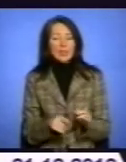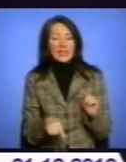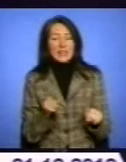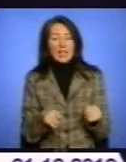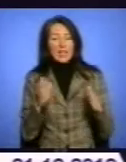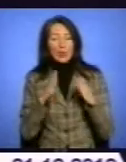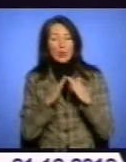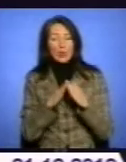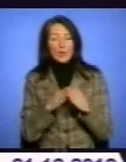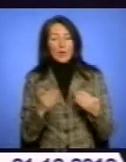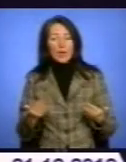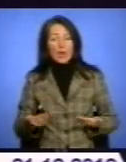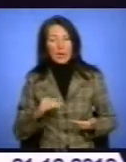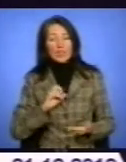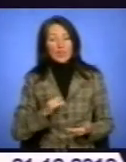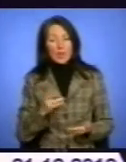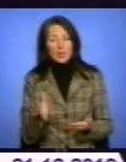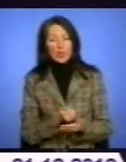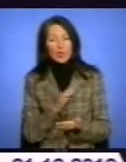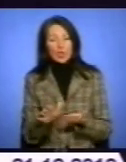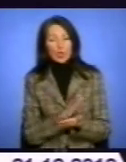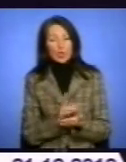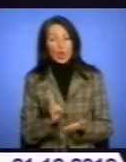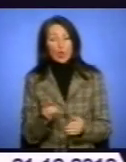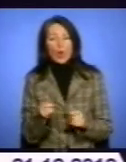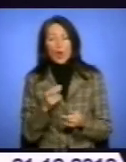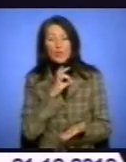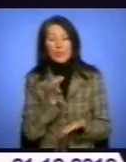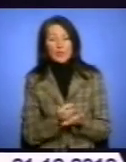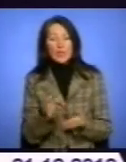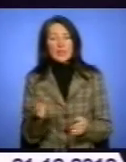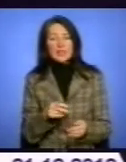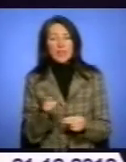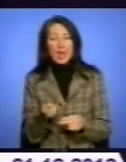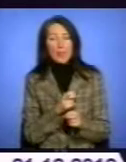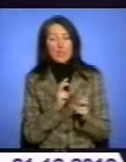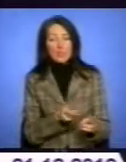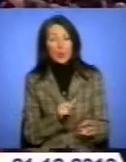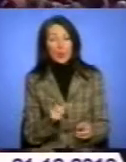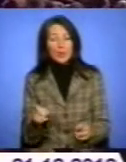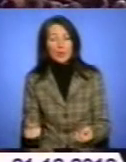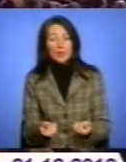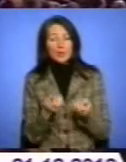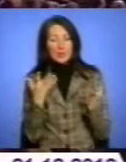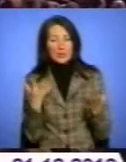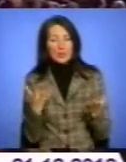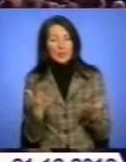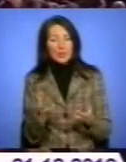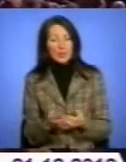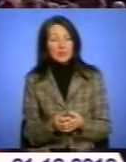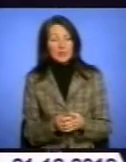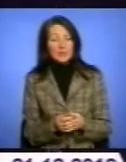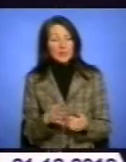міліції, потребує виняткової відповідальності і сумлінності. Від себе глава уряду